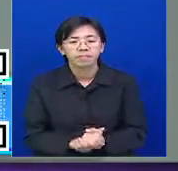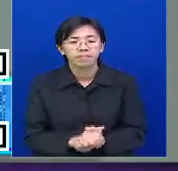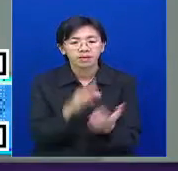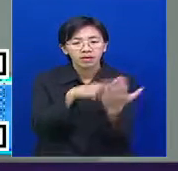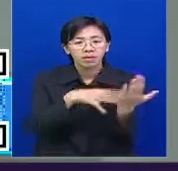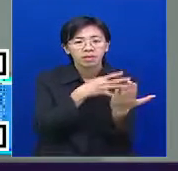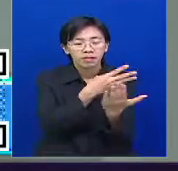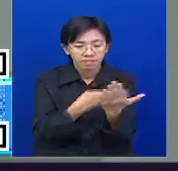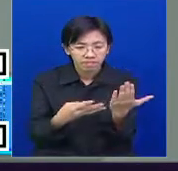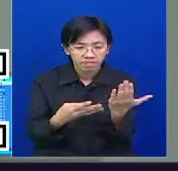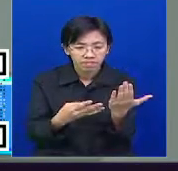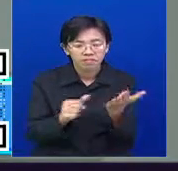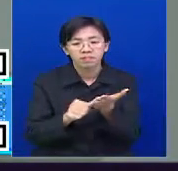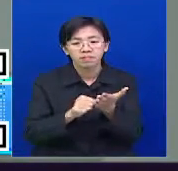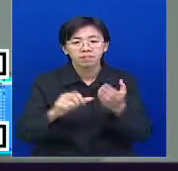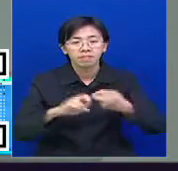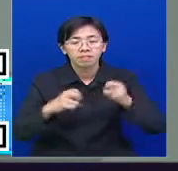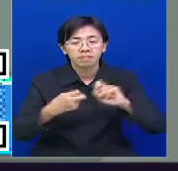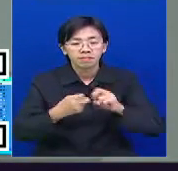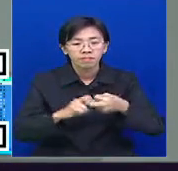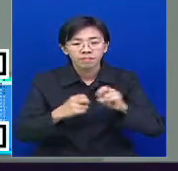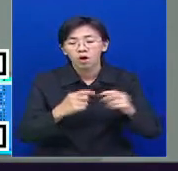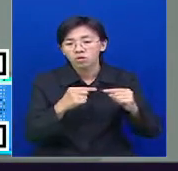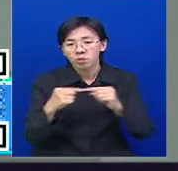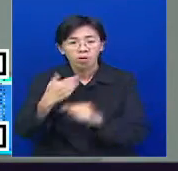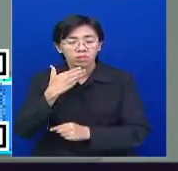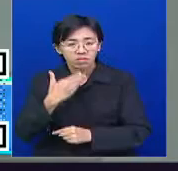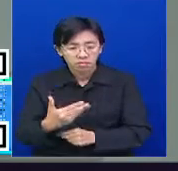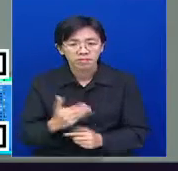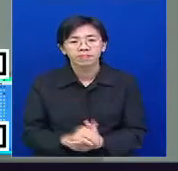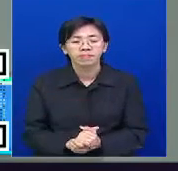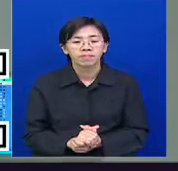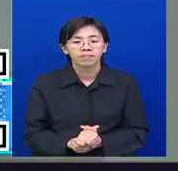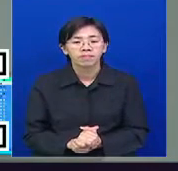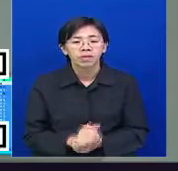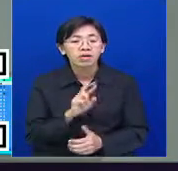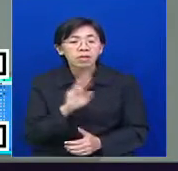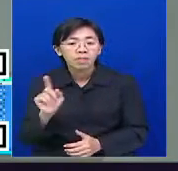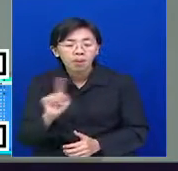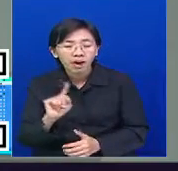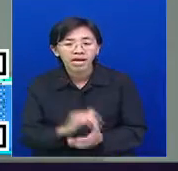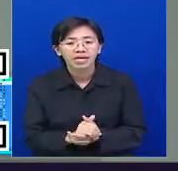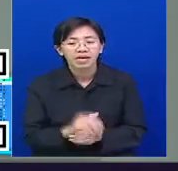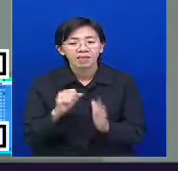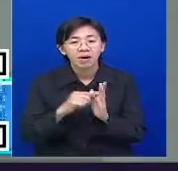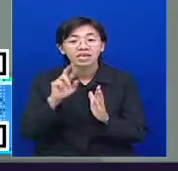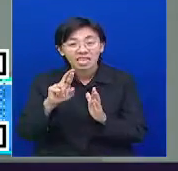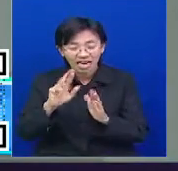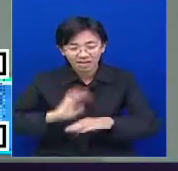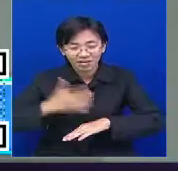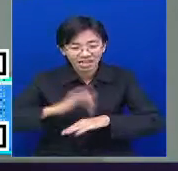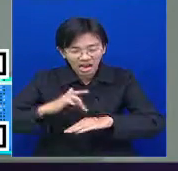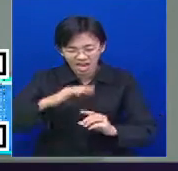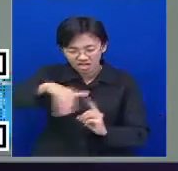ที่จะใช้การแก้ปัญหาในระยะยาวในลักษณะของการใช้ระบบพวกสารอินทรีย์ที่ไม่ทำลายต่อสภา